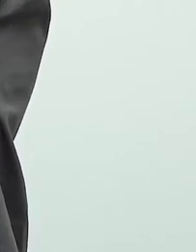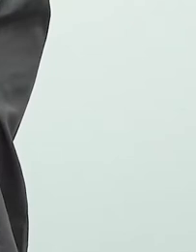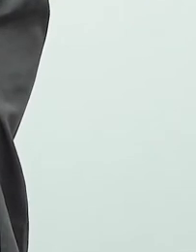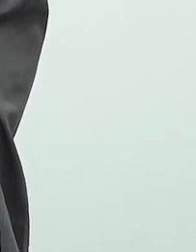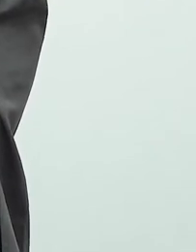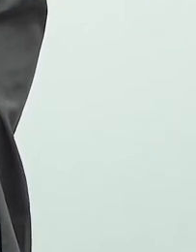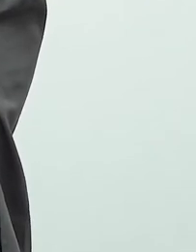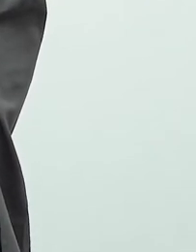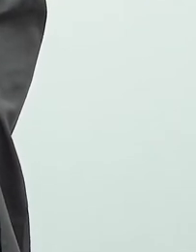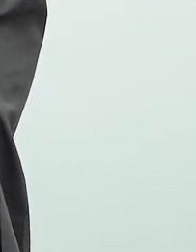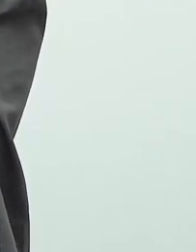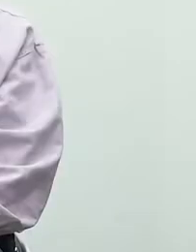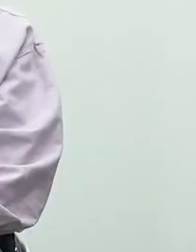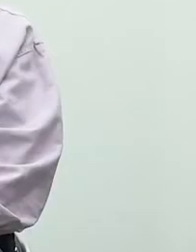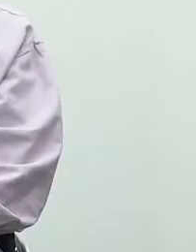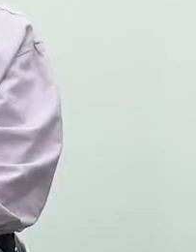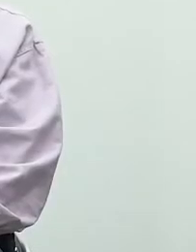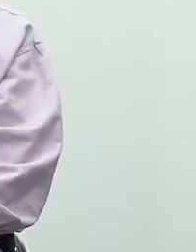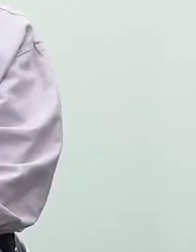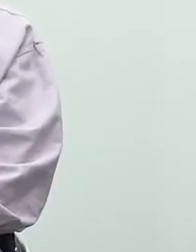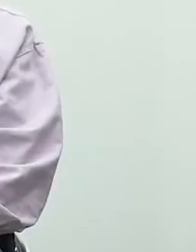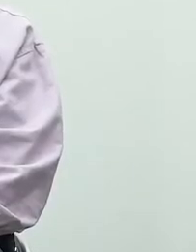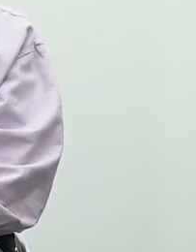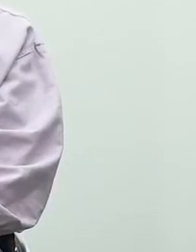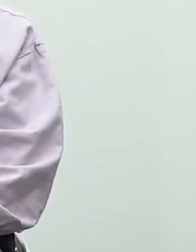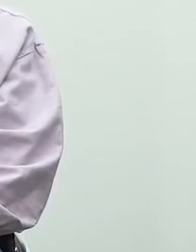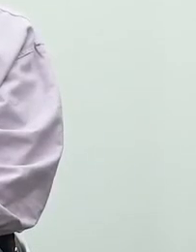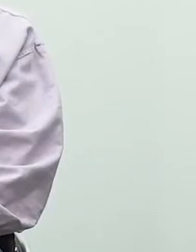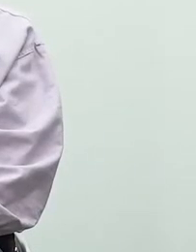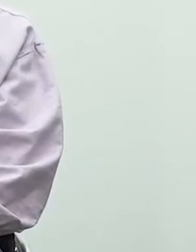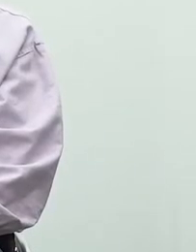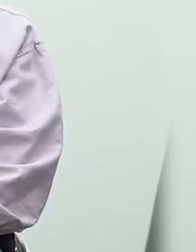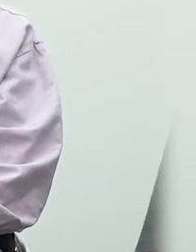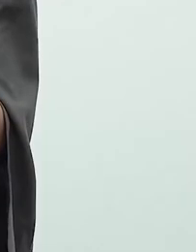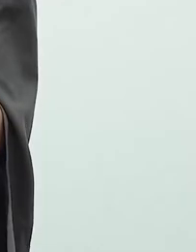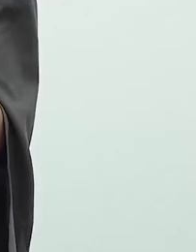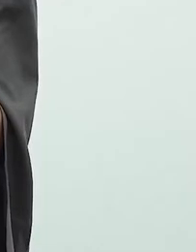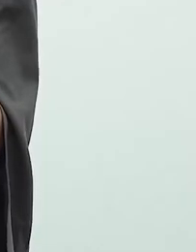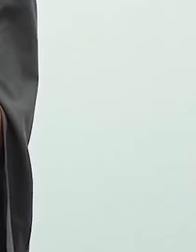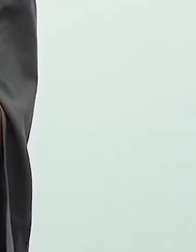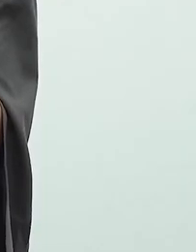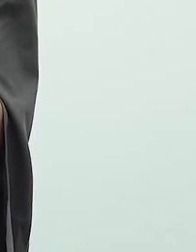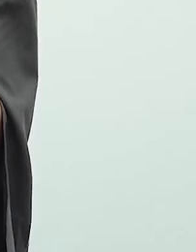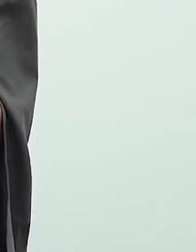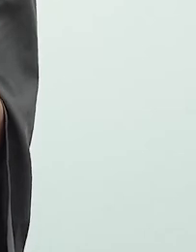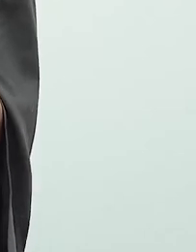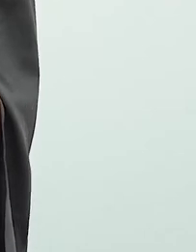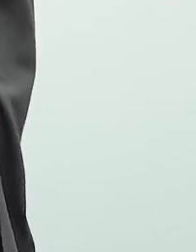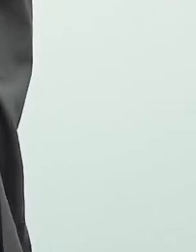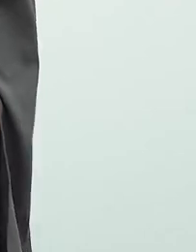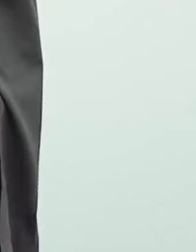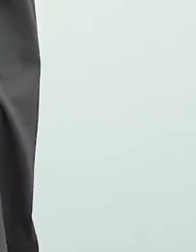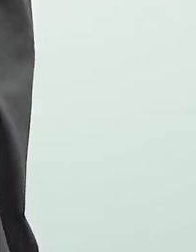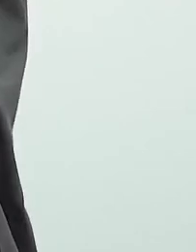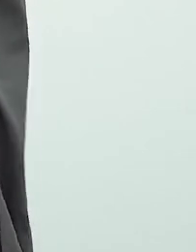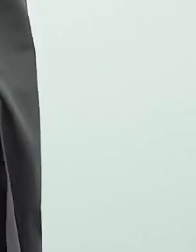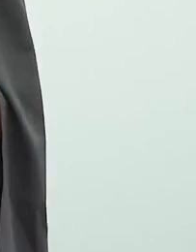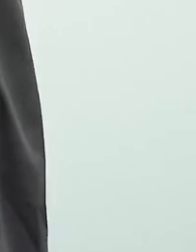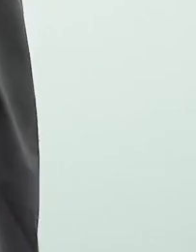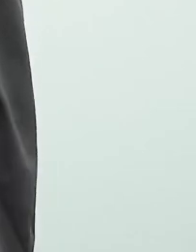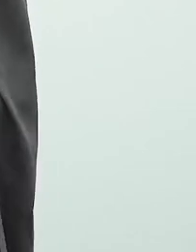전에 입모양을 봐야되는데 입모양이 안보이니까 계속해서 의사소통이 어긋나거나 이제 어려운